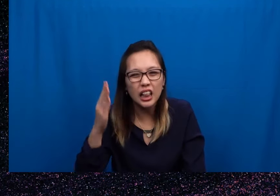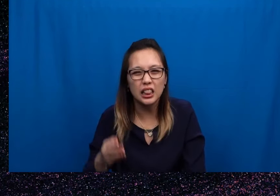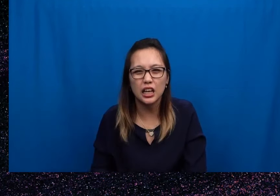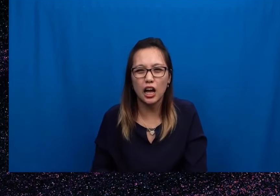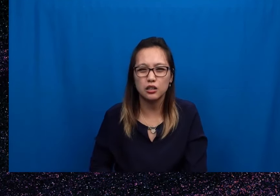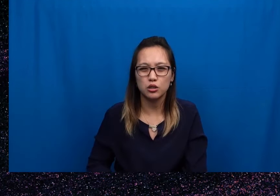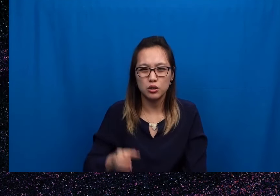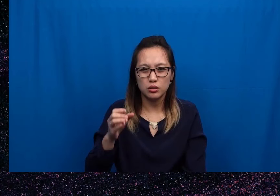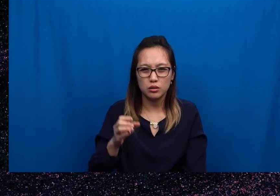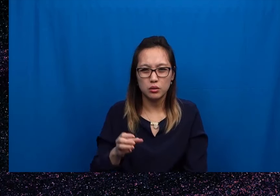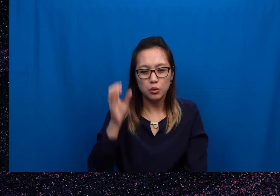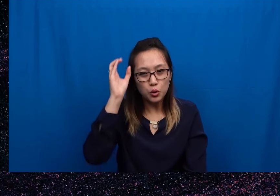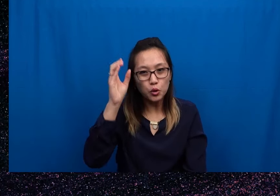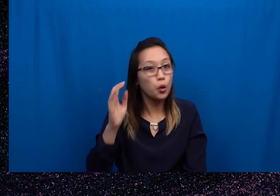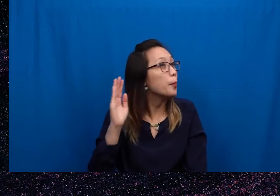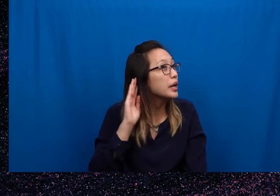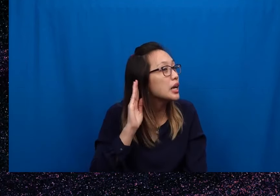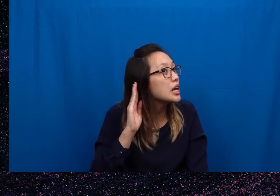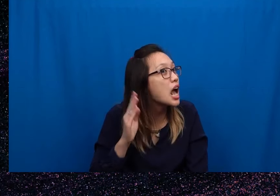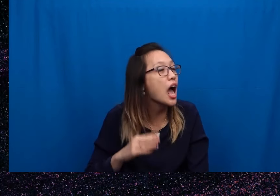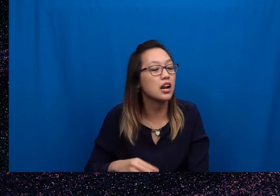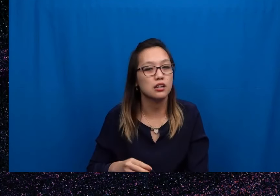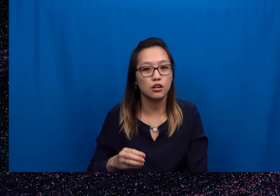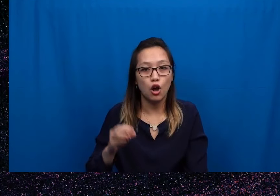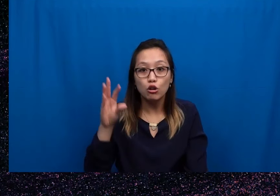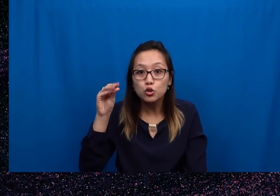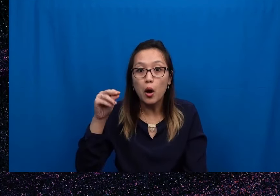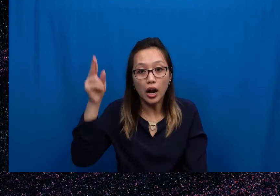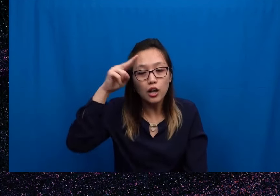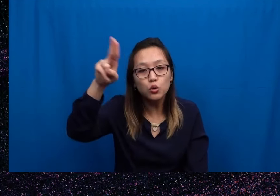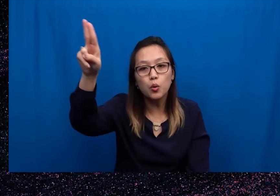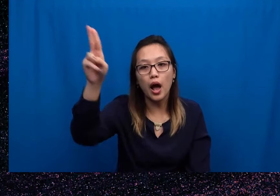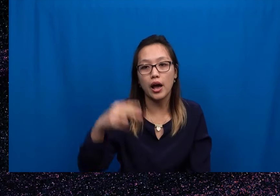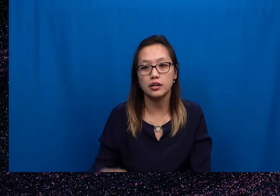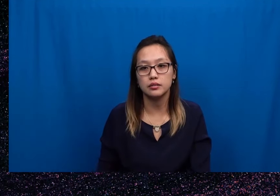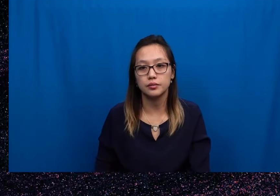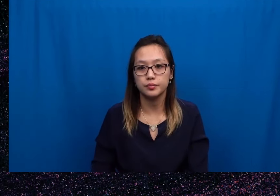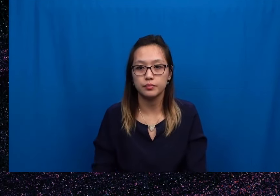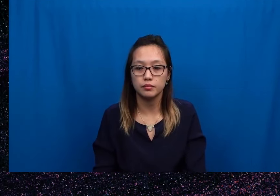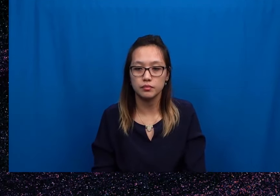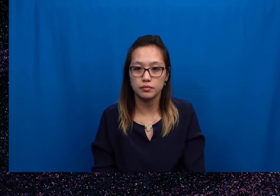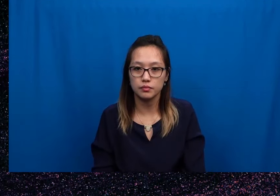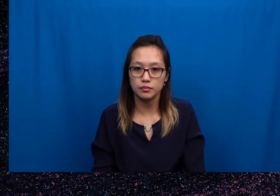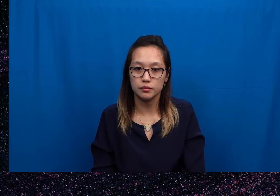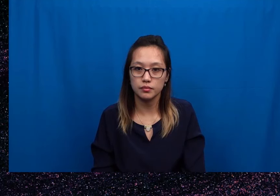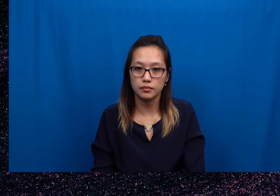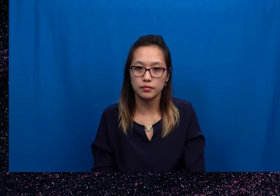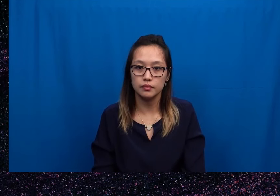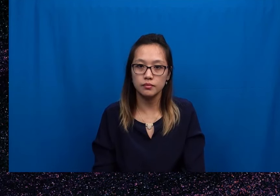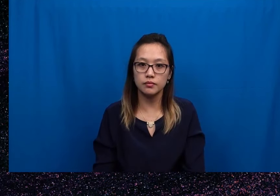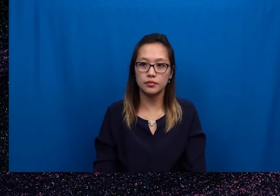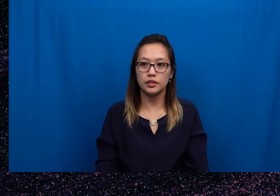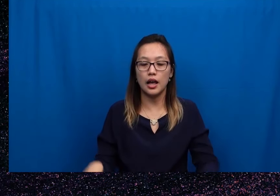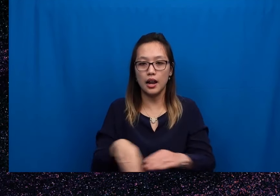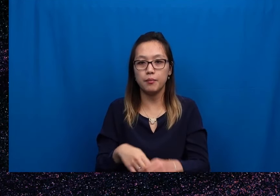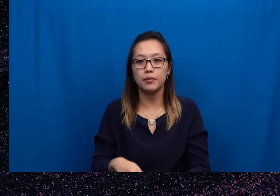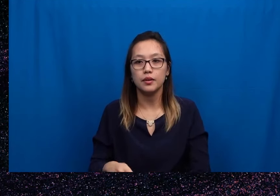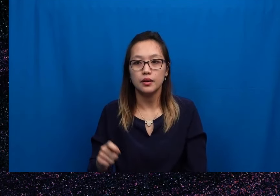menjadi suara Tuhan yang berbicara di dalam dirinya. Seperti yang dikatakan dalam Titus pasal 1 ayat 15